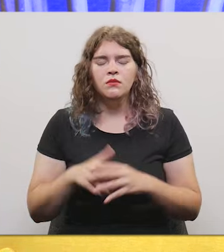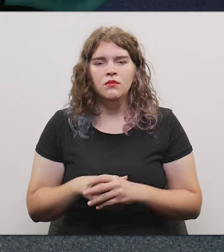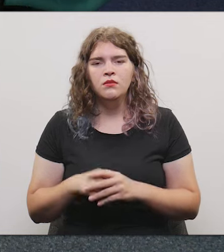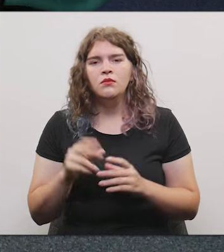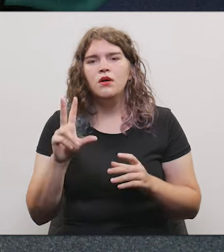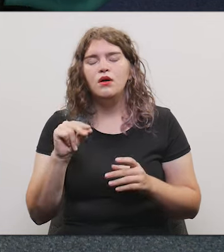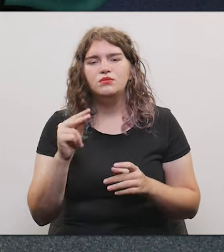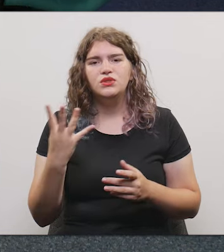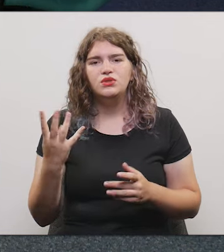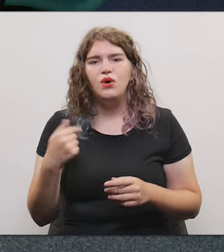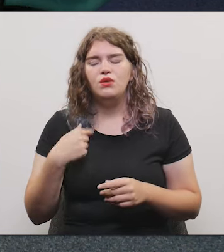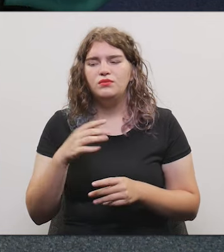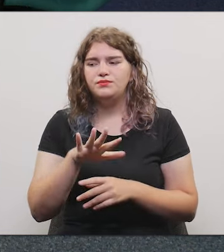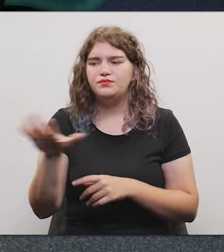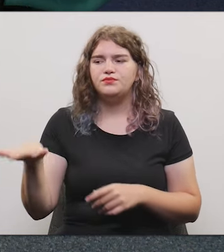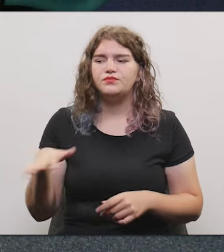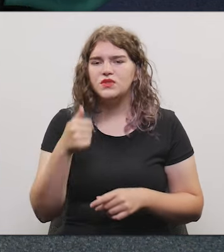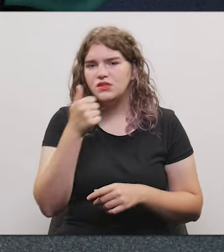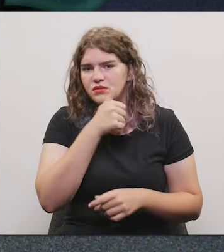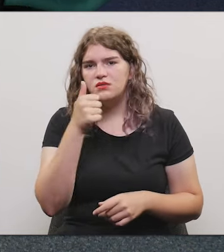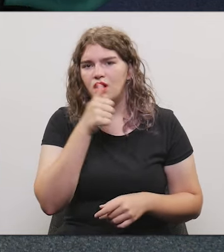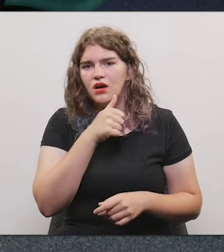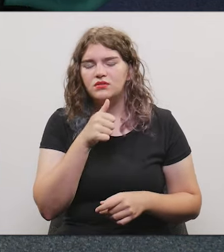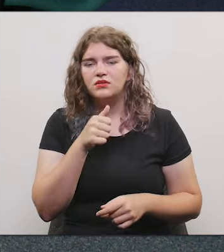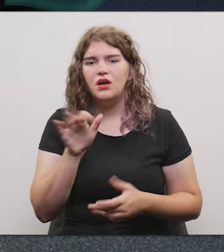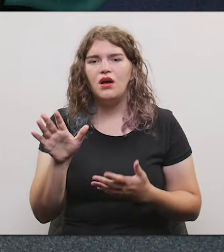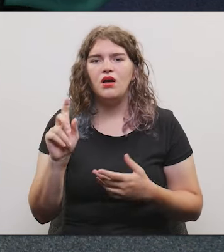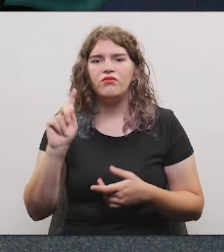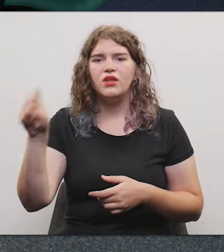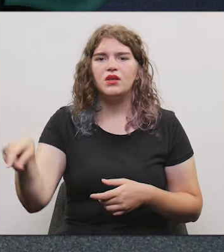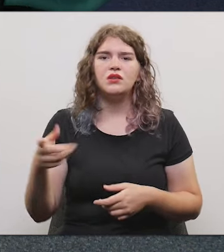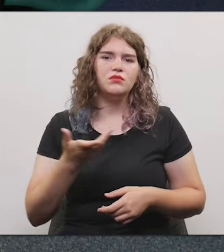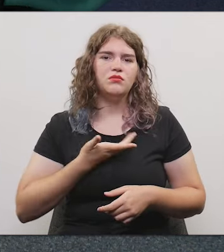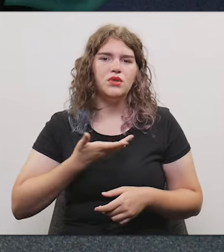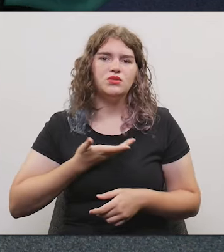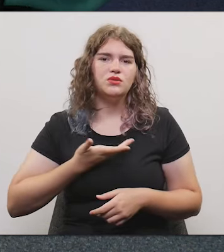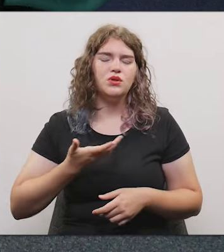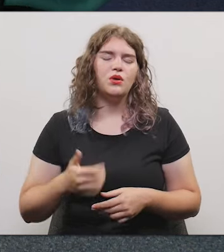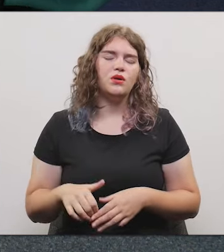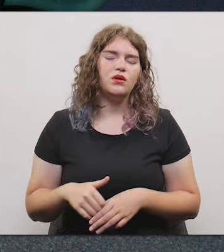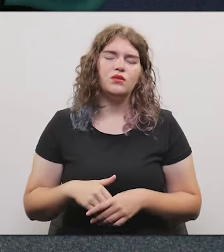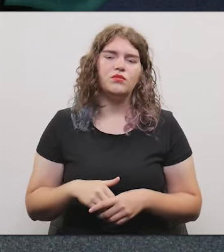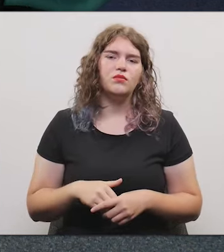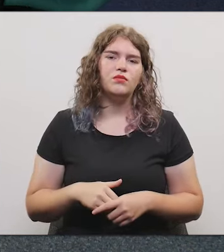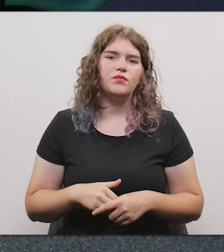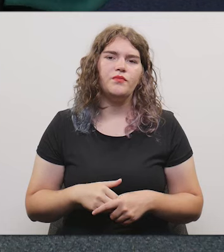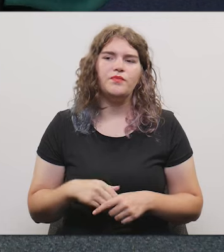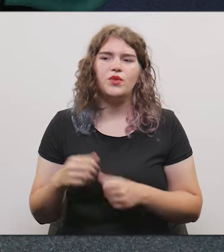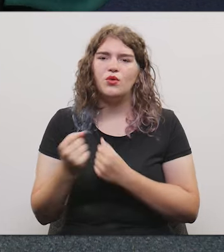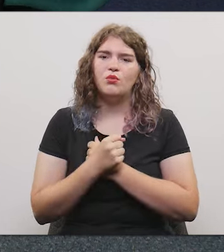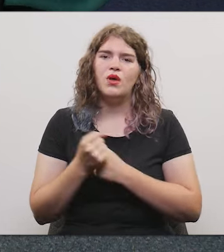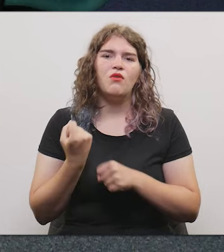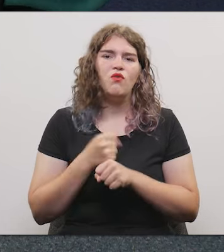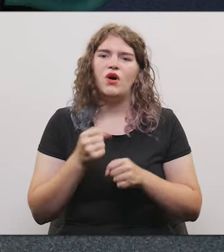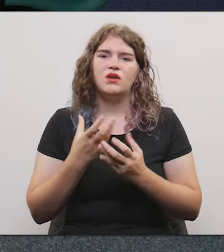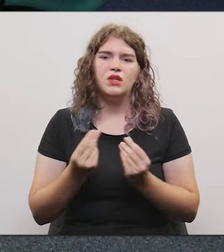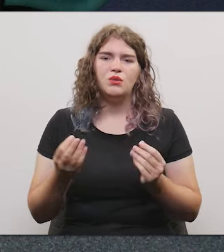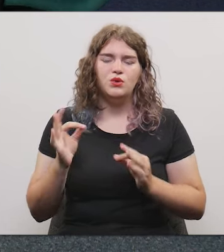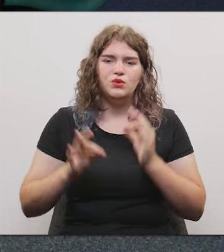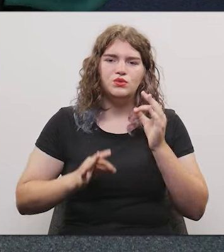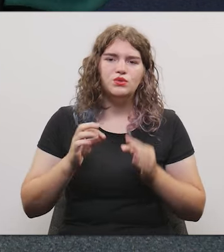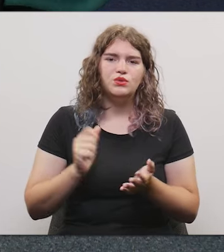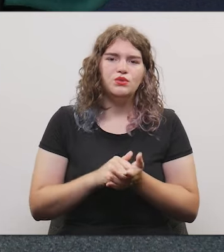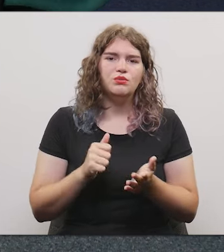Revoluție. În zona noastră, acolo la sat, a venit un pastor care iubea foarte mult